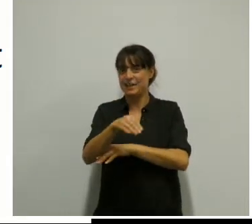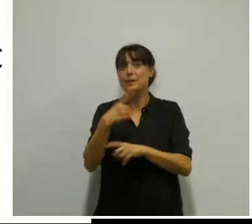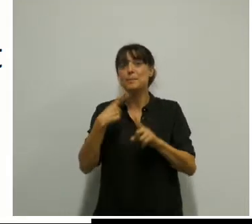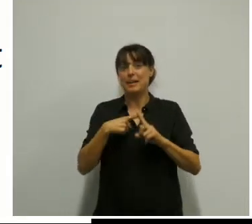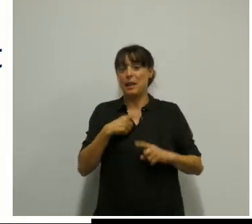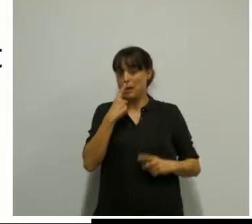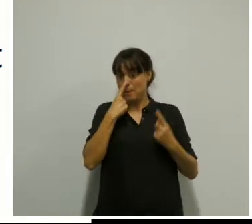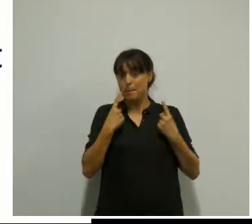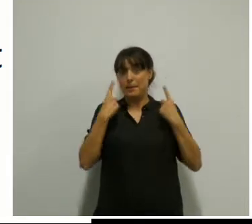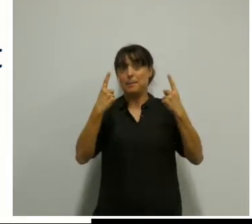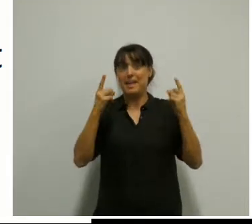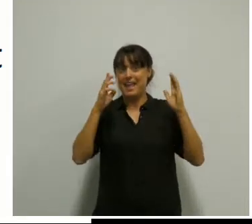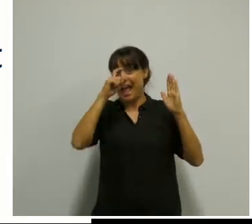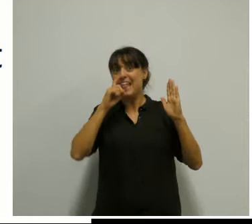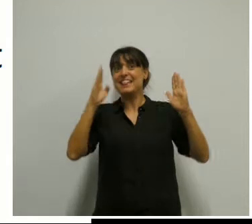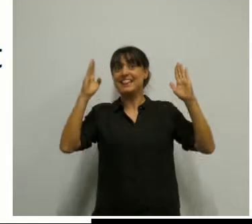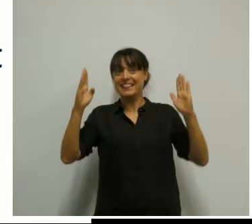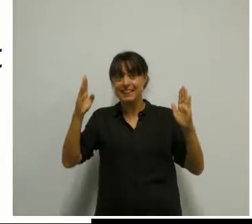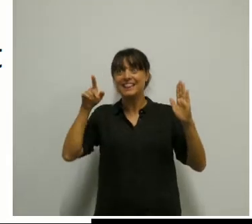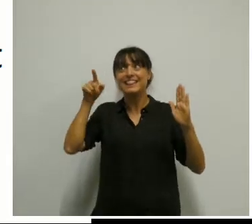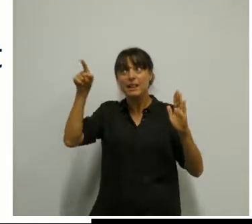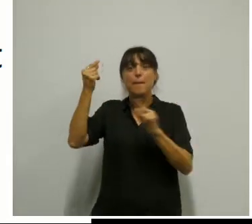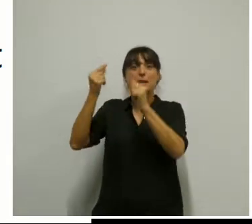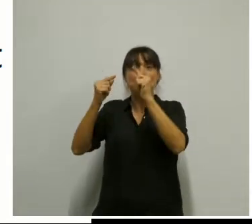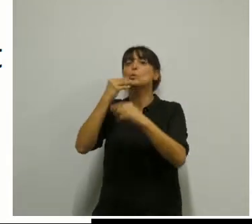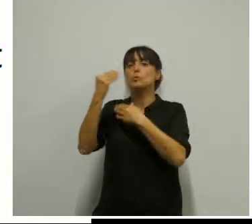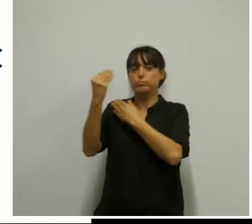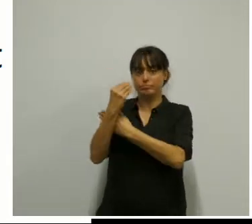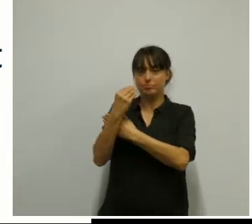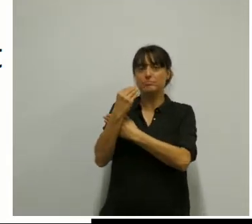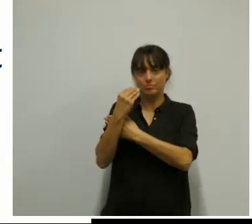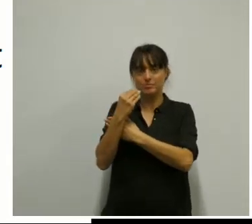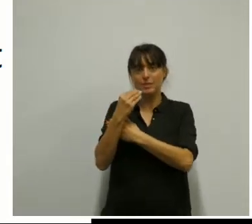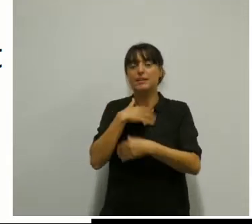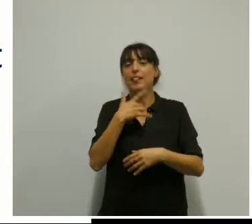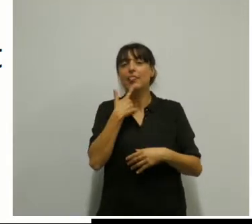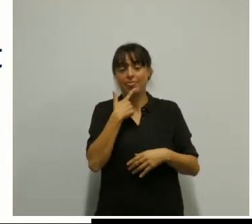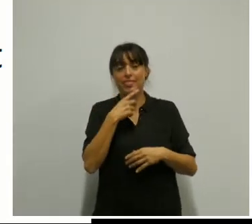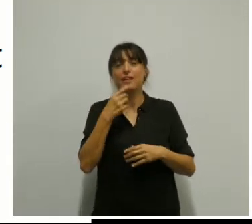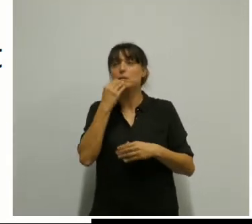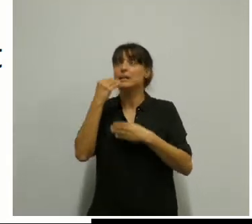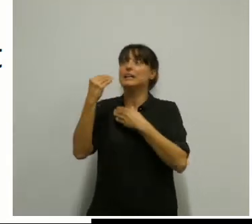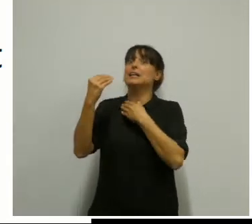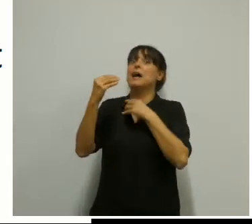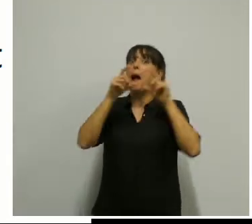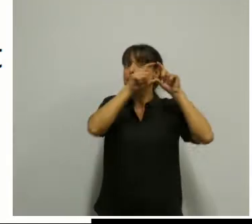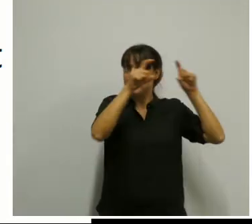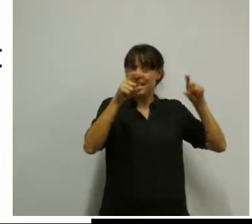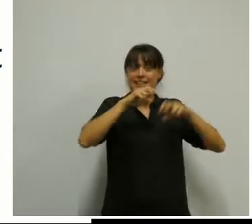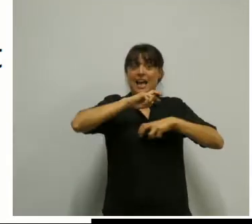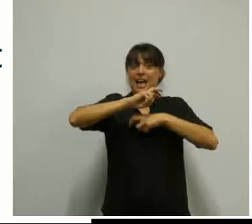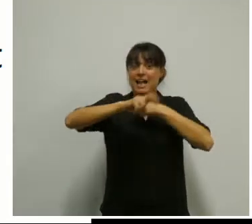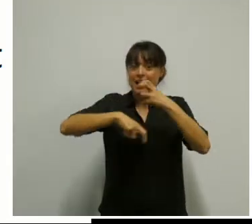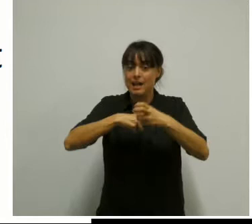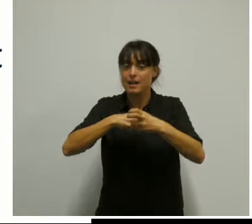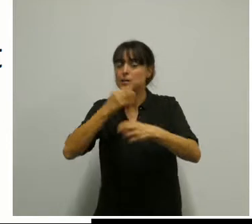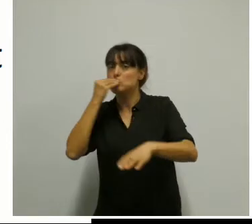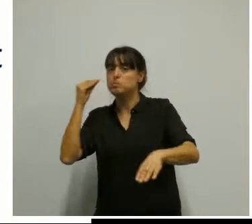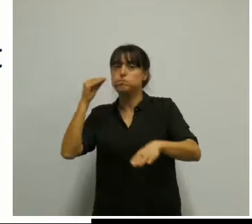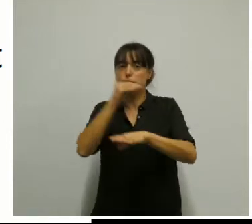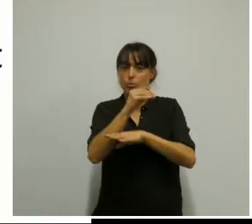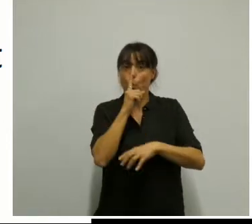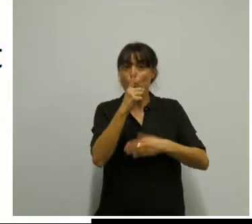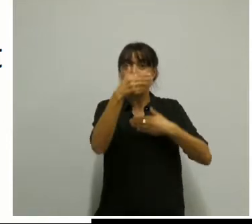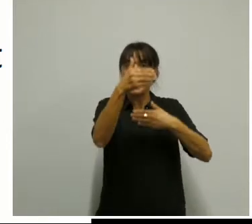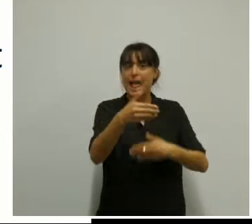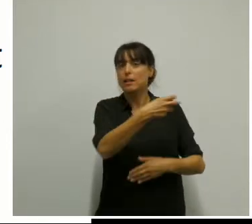pressupostos participatius, fan una dotació econòmica a l'empresa que gestiona, que ha construït totes les obres, i el primer any